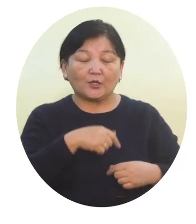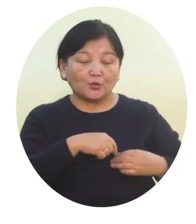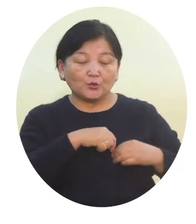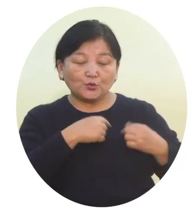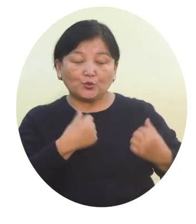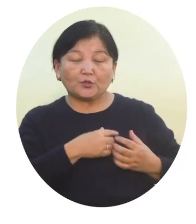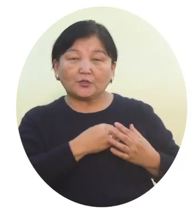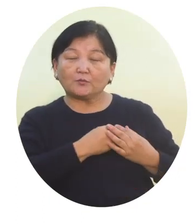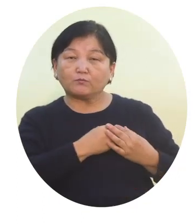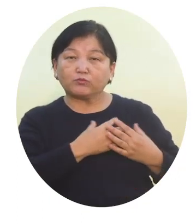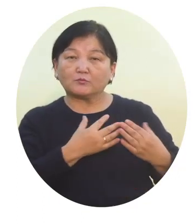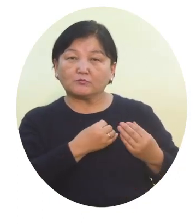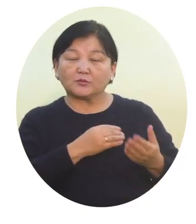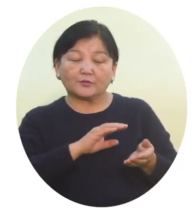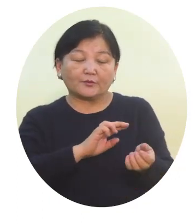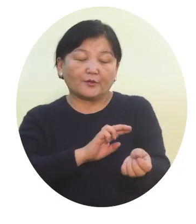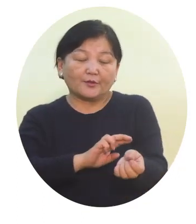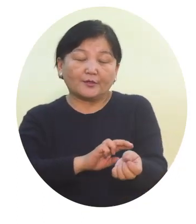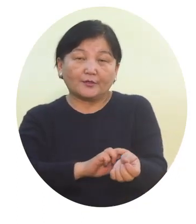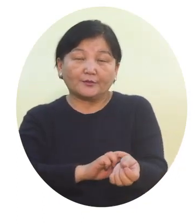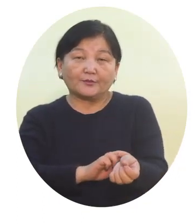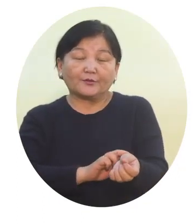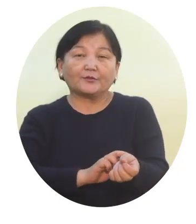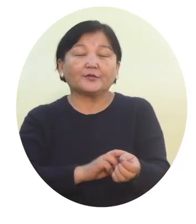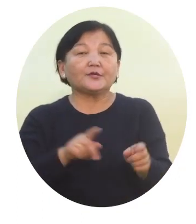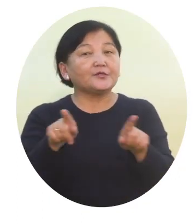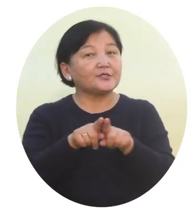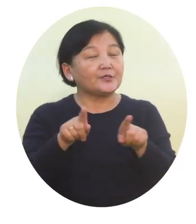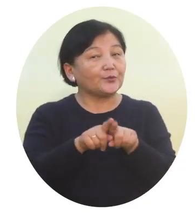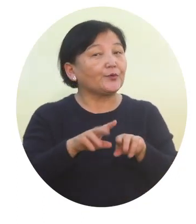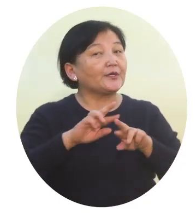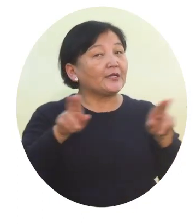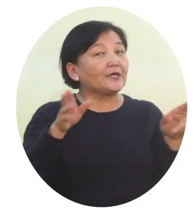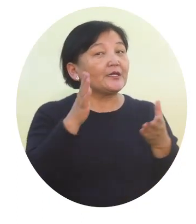зүрхний цохилт, суцны цохилт ялгаатай эсвэл ижилхэн эсэх тухай тайлбарыг бичээрэй.